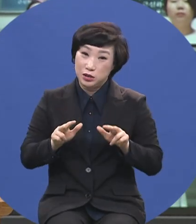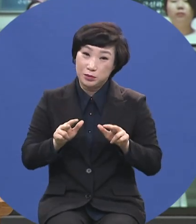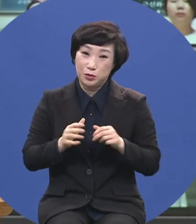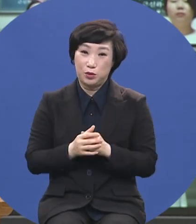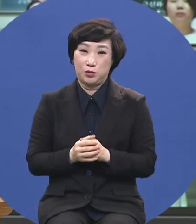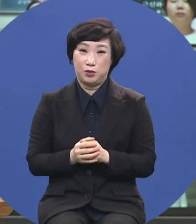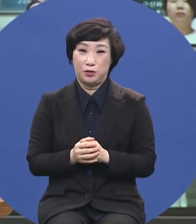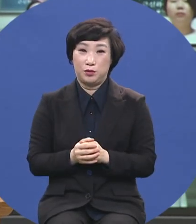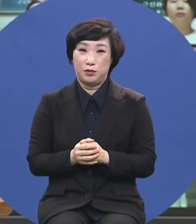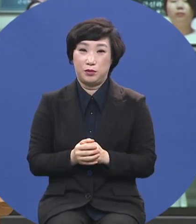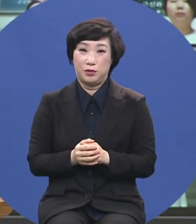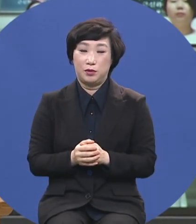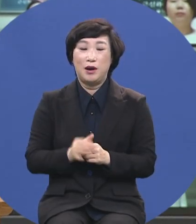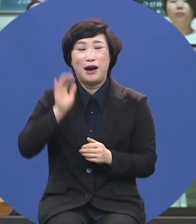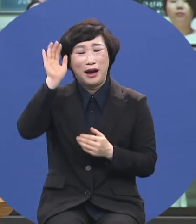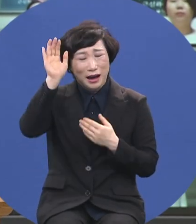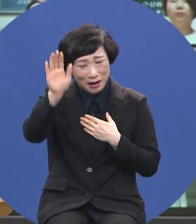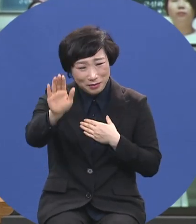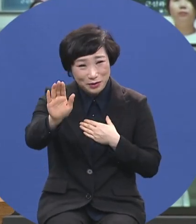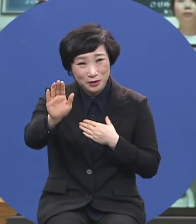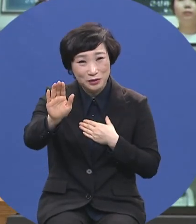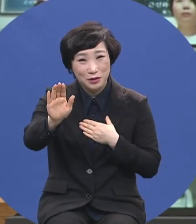지금도 장차도